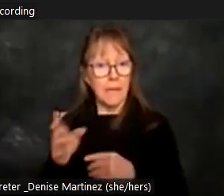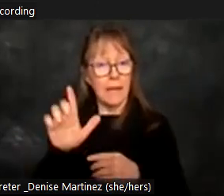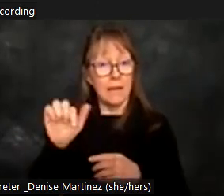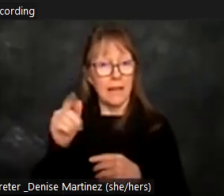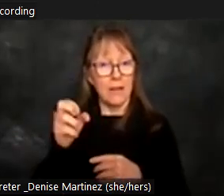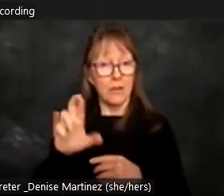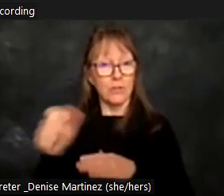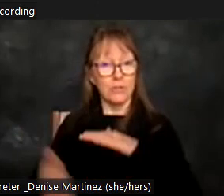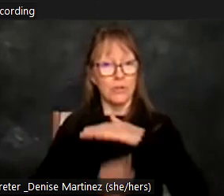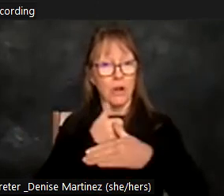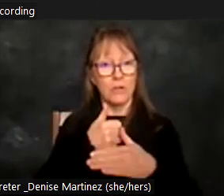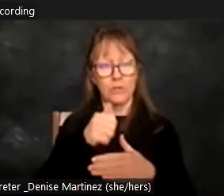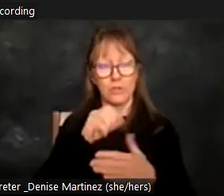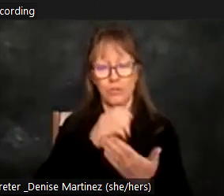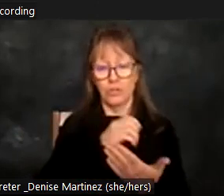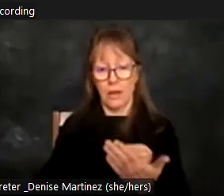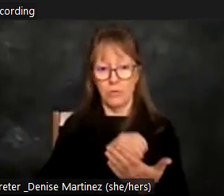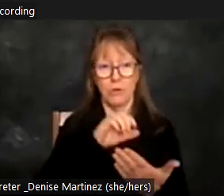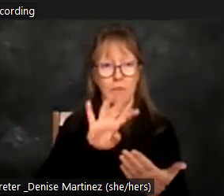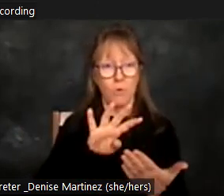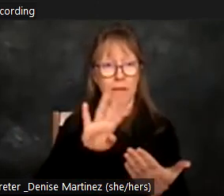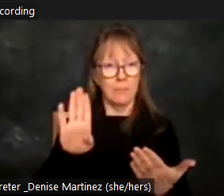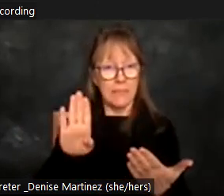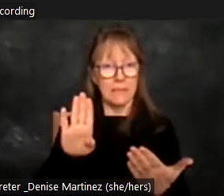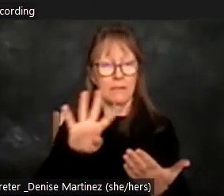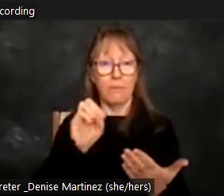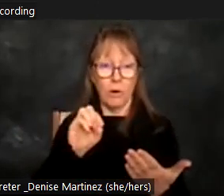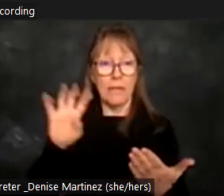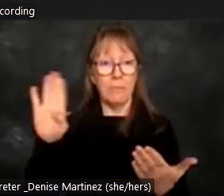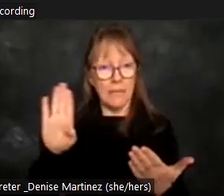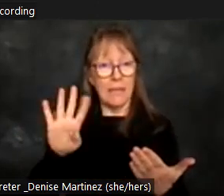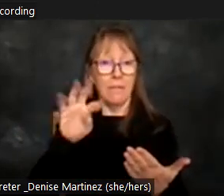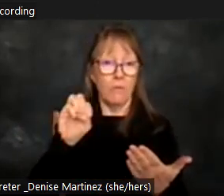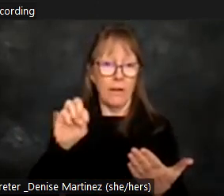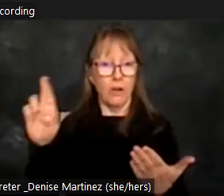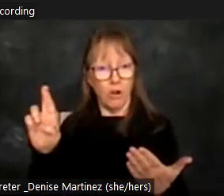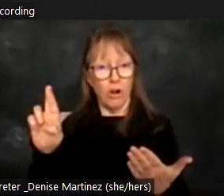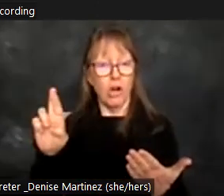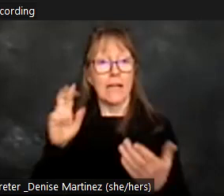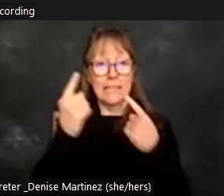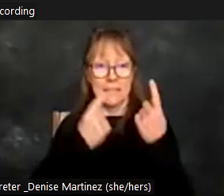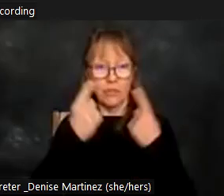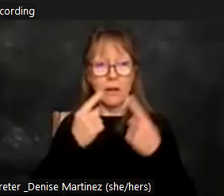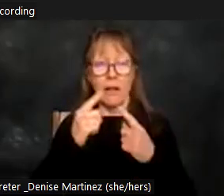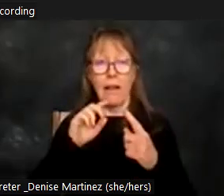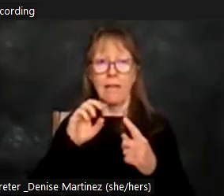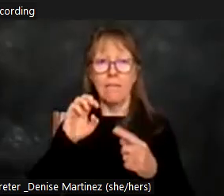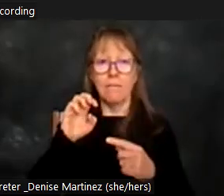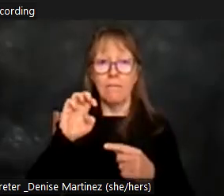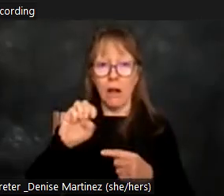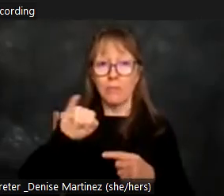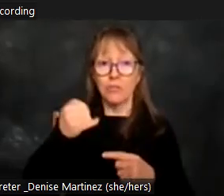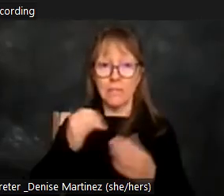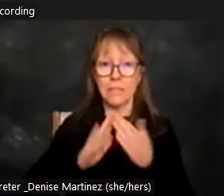under Constant. Chapter 40B or Mm. 40R Et considered environmental justice communities by default?